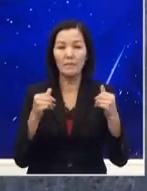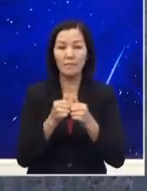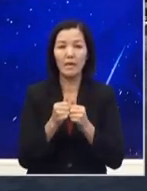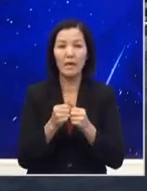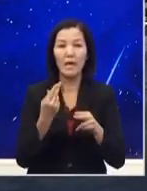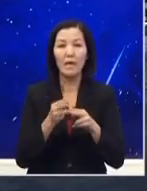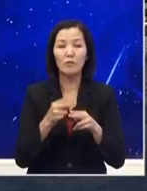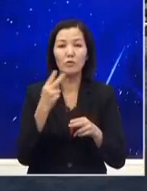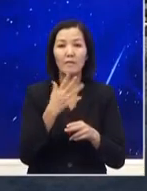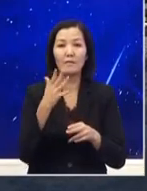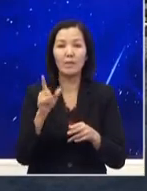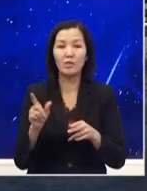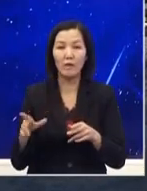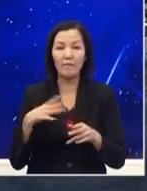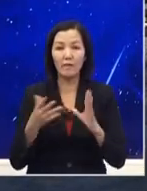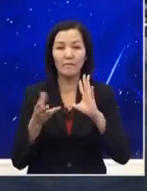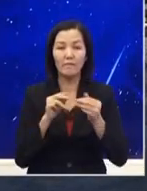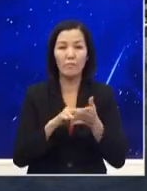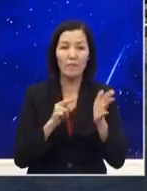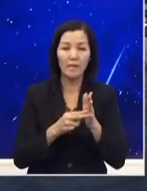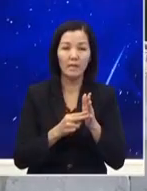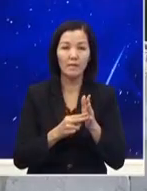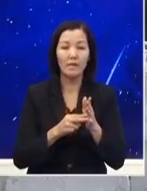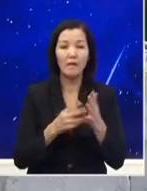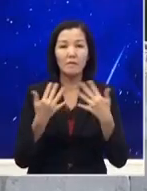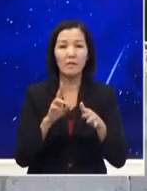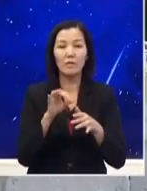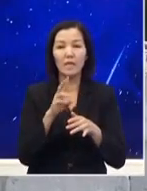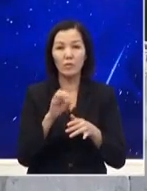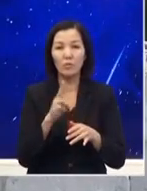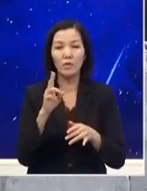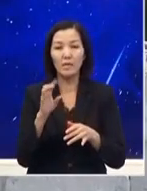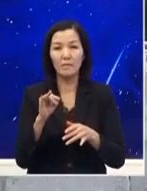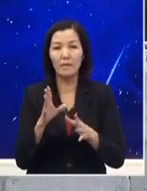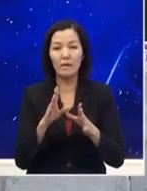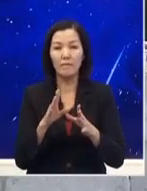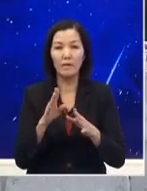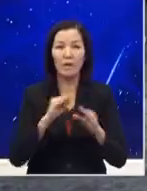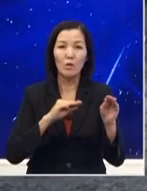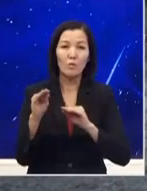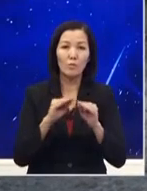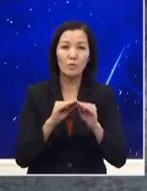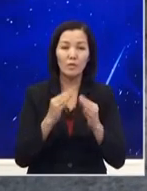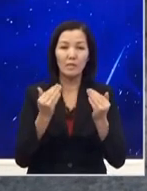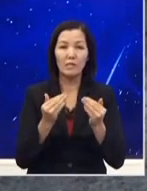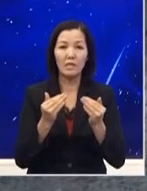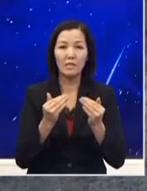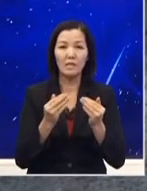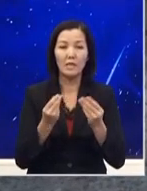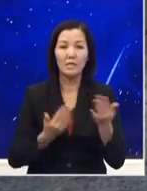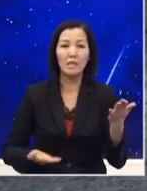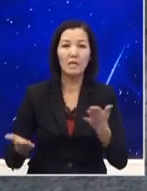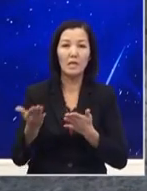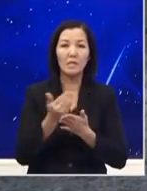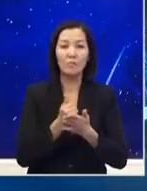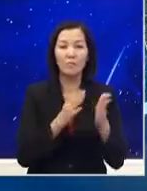это уже 25 человек. В планах жителей сел Хазыбаева и Таскудык благоустроить территорию 2 школ. Сейчас ведется сбор денег на